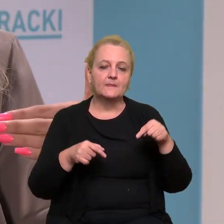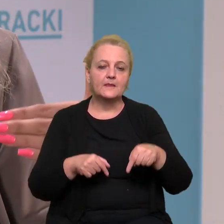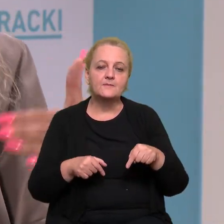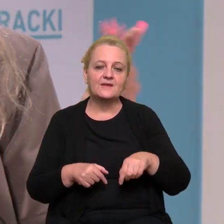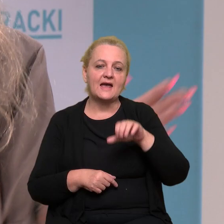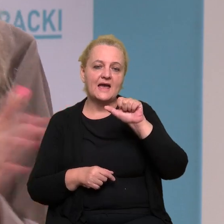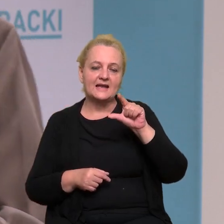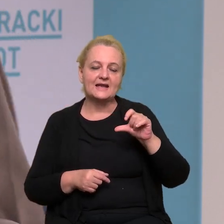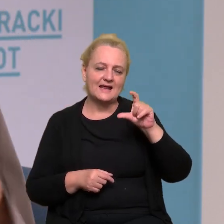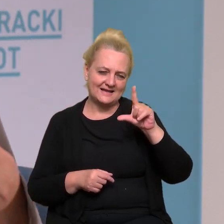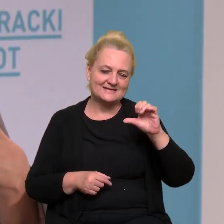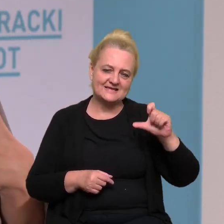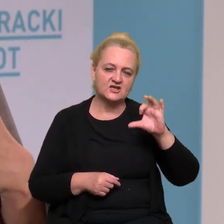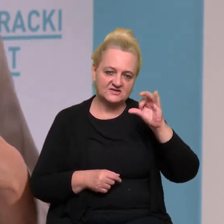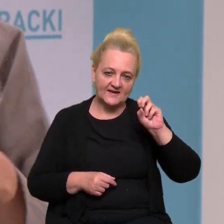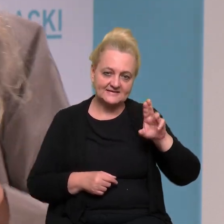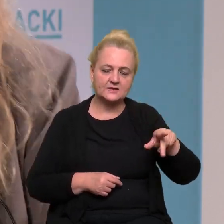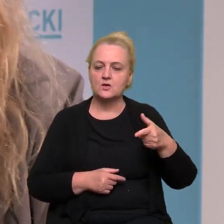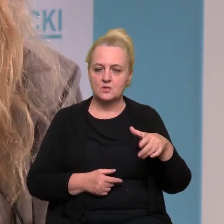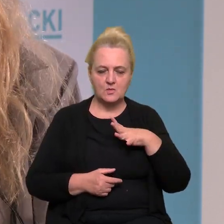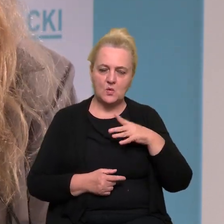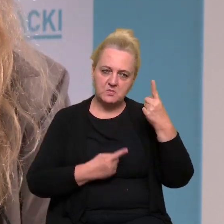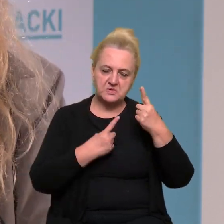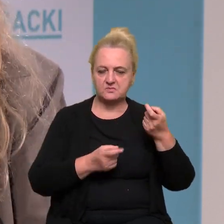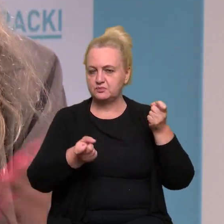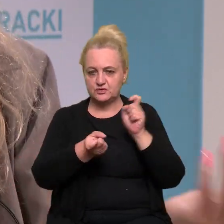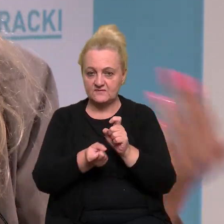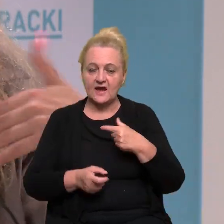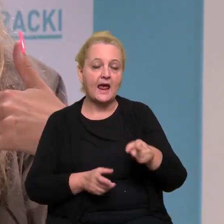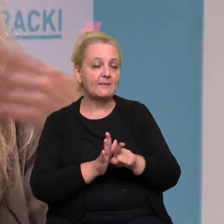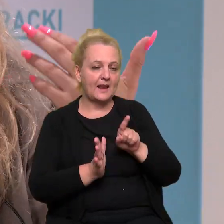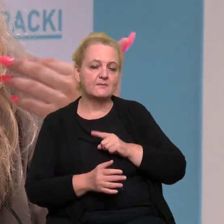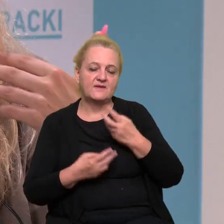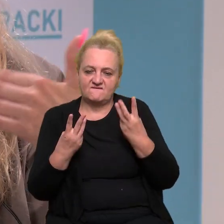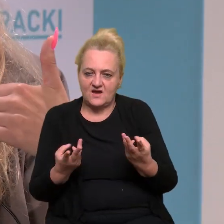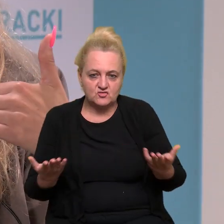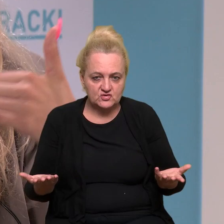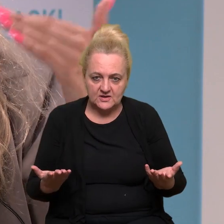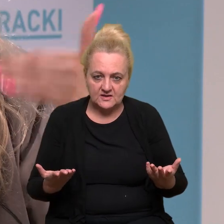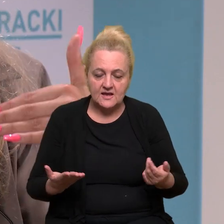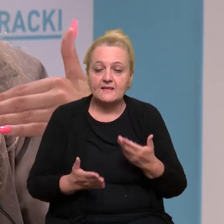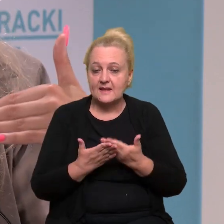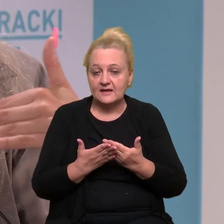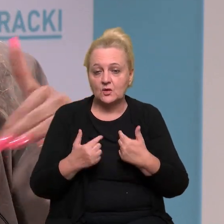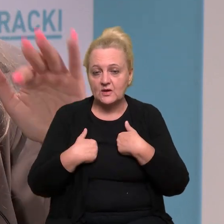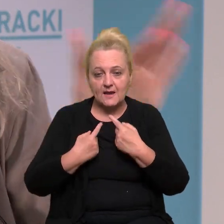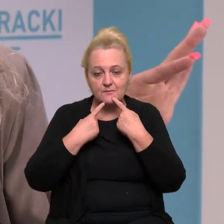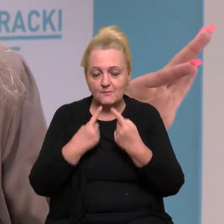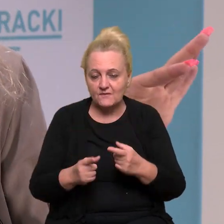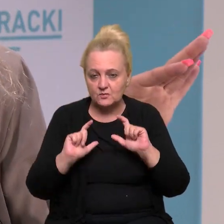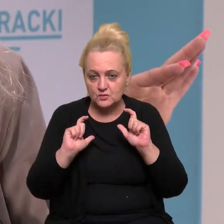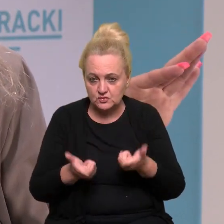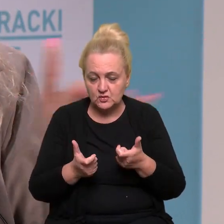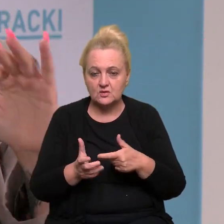Alice Schwarzer bardzo protestowała przeciwko takiemu podejściu. A dla mnie to jest ważne. Dlatego ja bym powiedziała, że